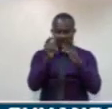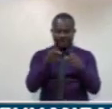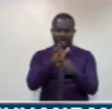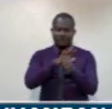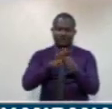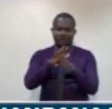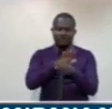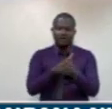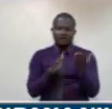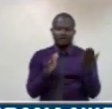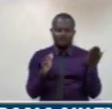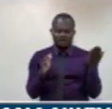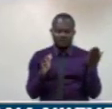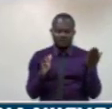yakabaye,